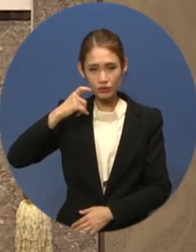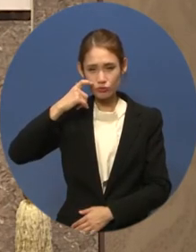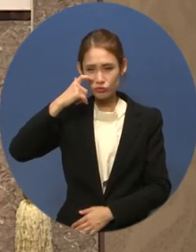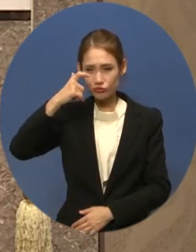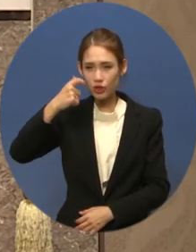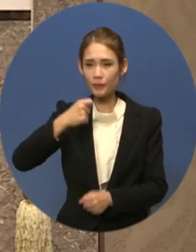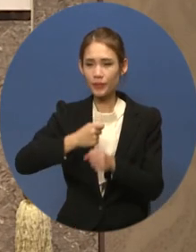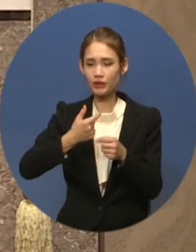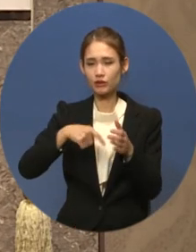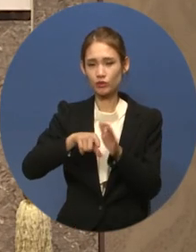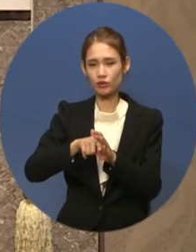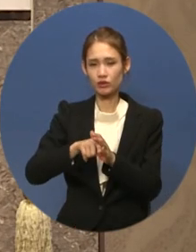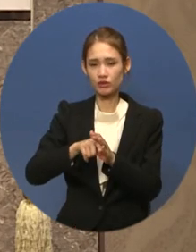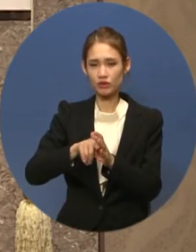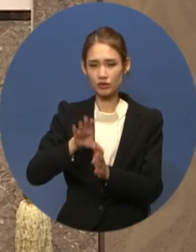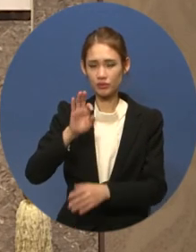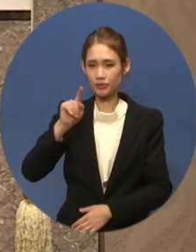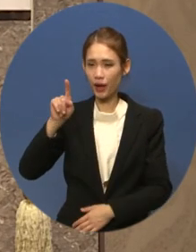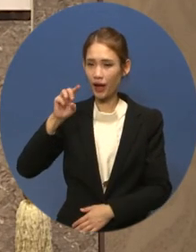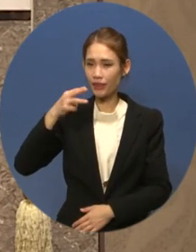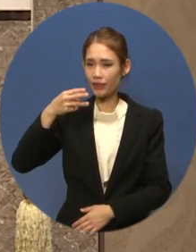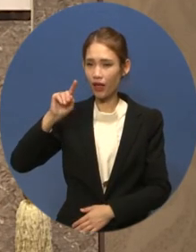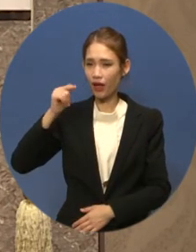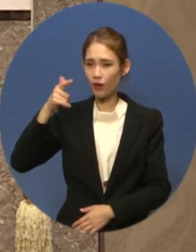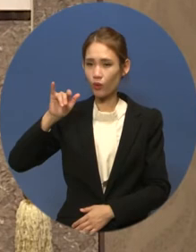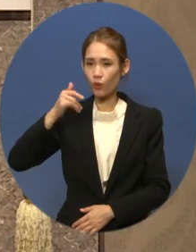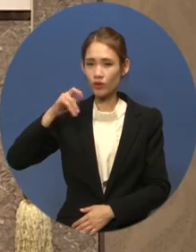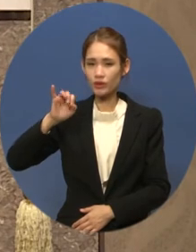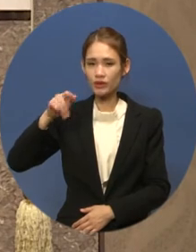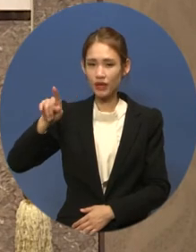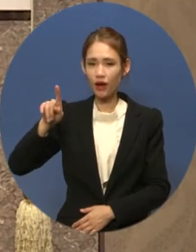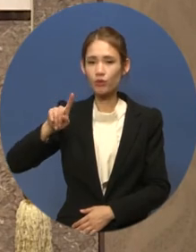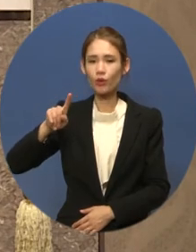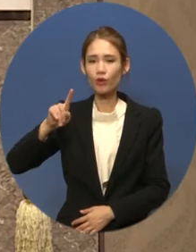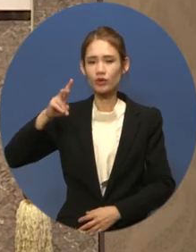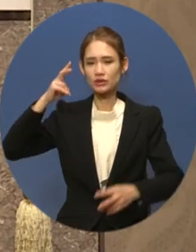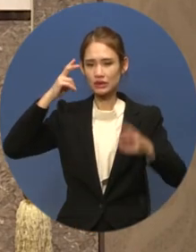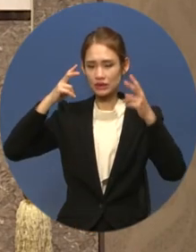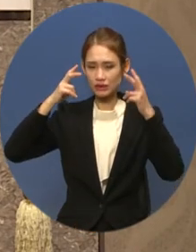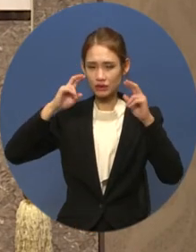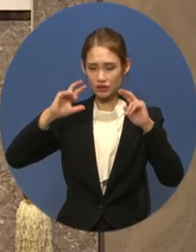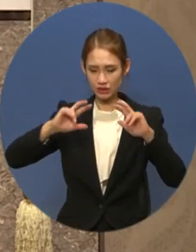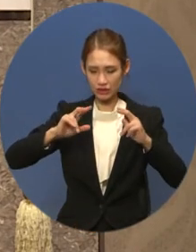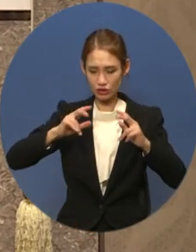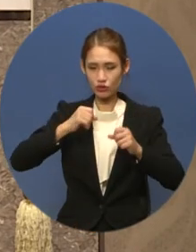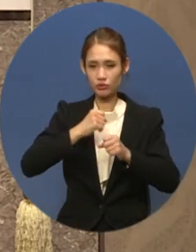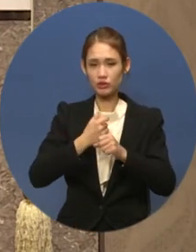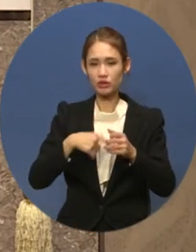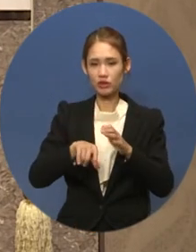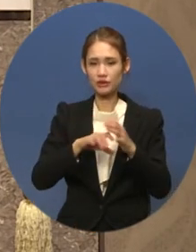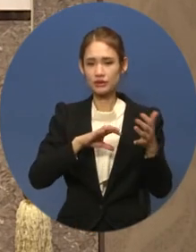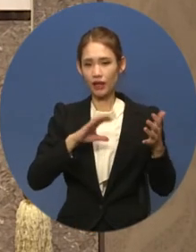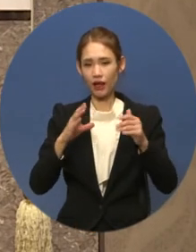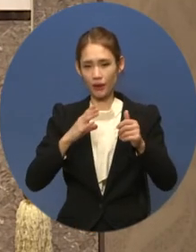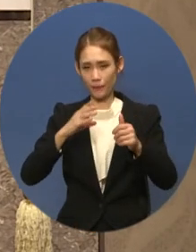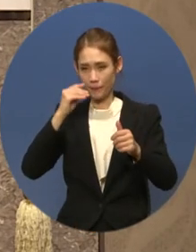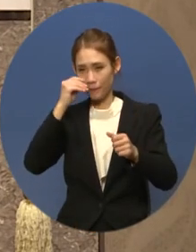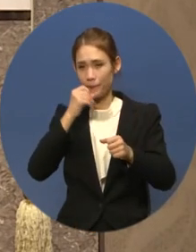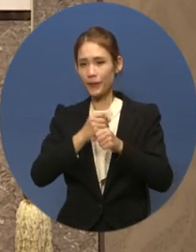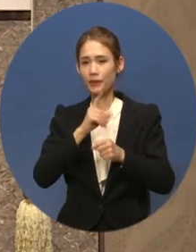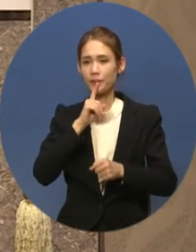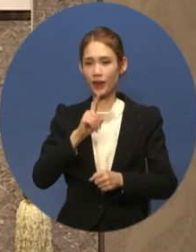파타고니아 라고 하는 기업을 하는 이유는 지구를 위한 기업 모델들을 세계적인 모델로 만들겠다 라고 하는 거죠